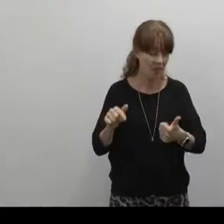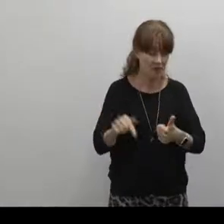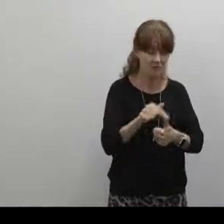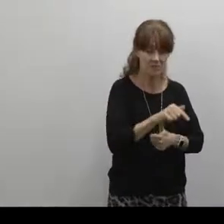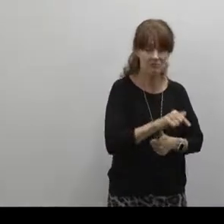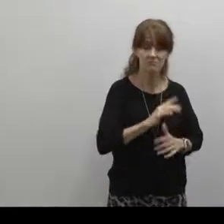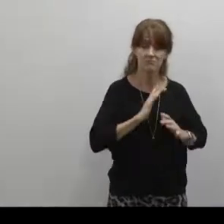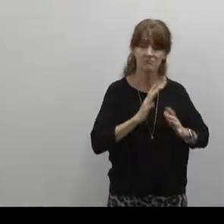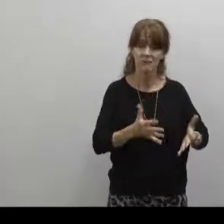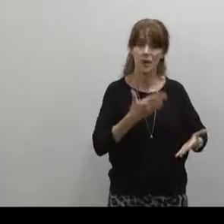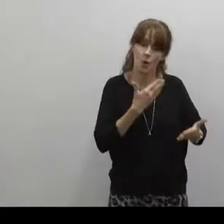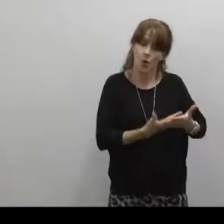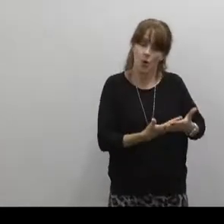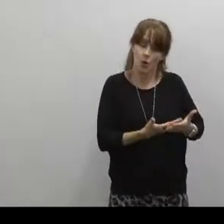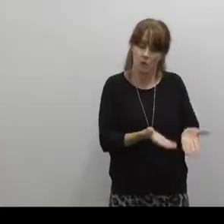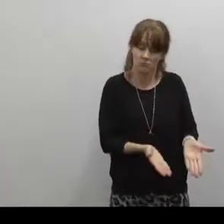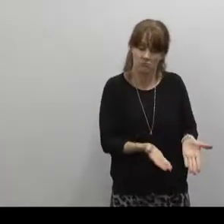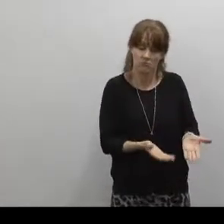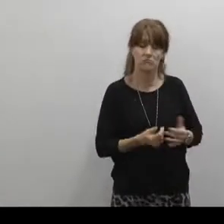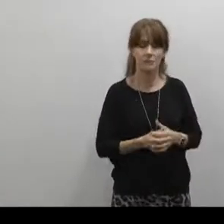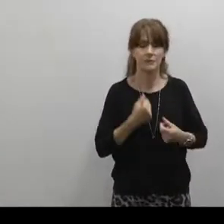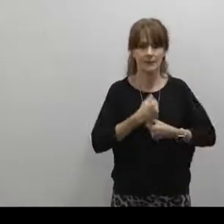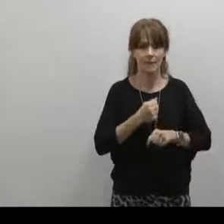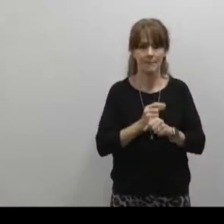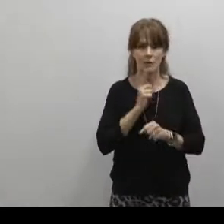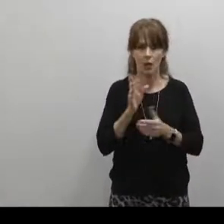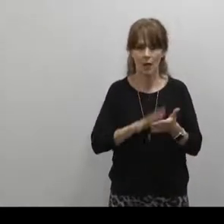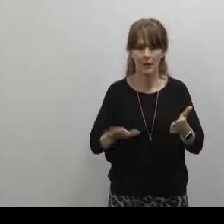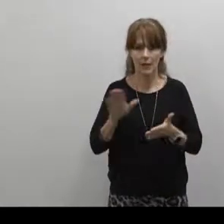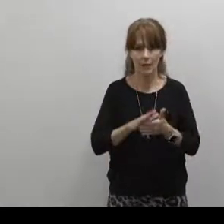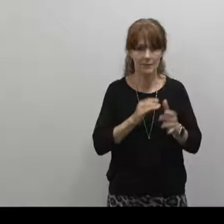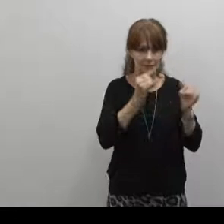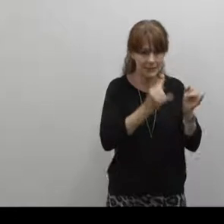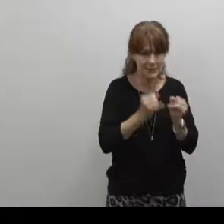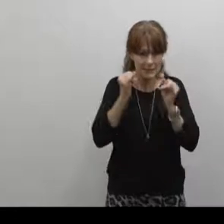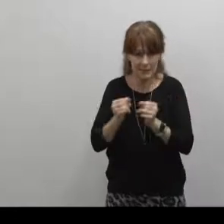đôi thà miên khá khôi khá khá tới bình miên thoa mặt ta